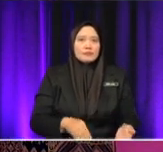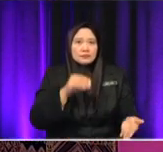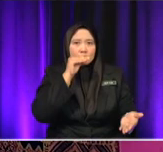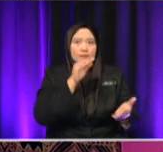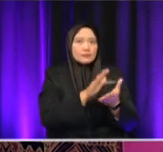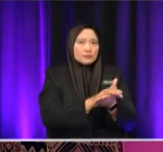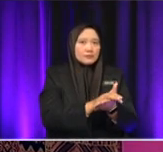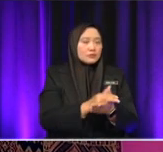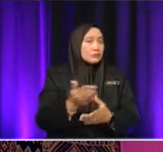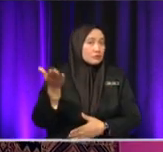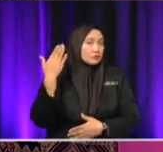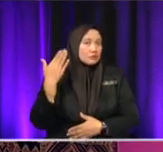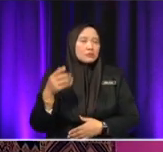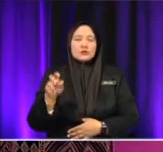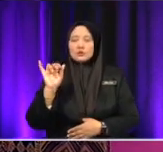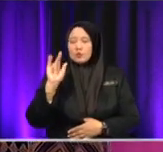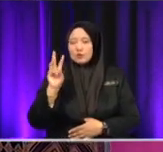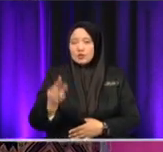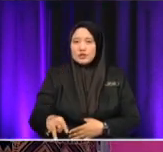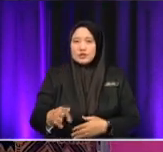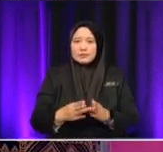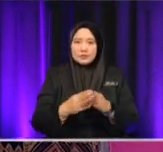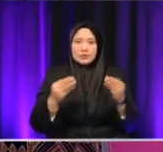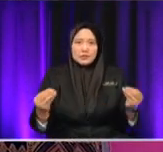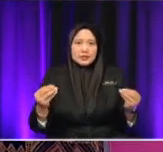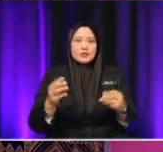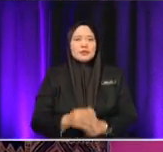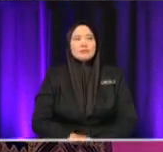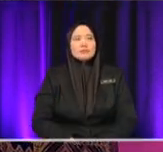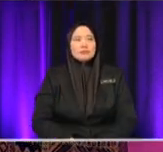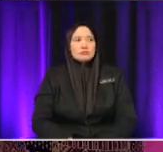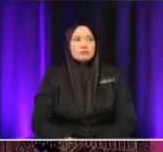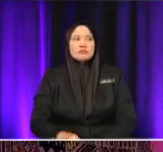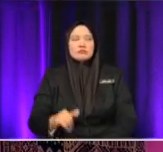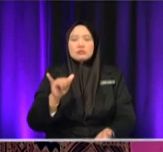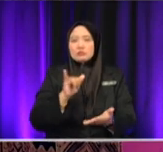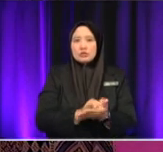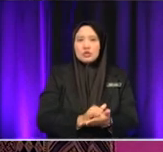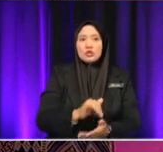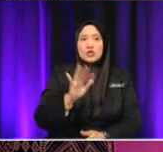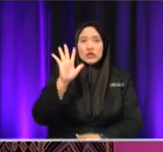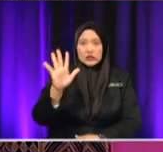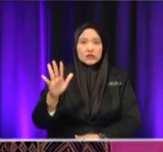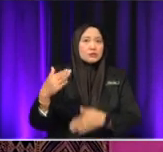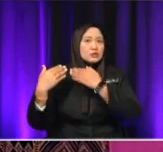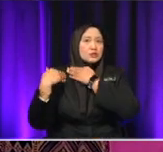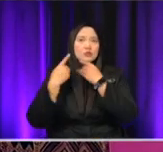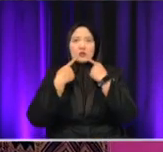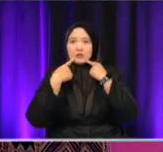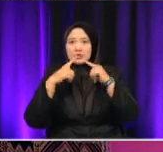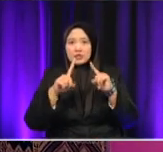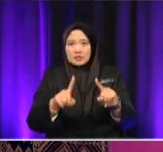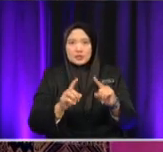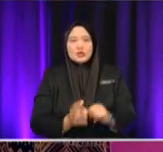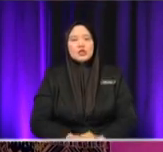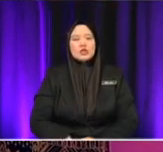mahar oke itu adalah 5 tanggung jawab suami yang terlihat di sini ya Aiman tirtabunita Nak minta anak-anak murid